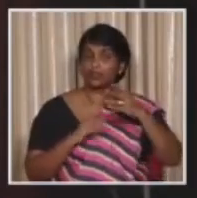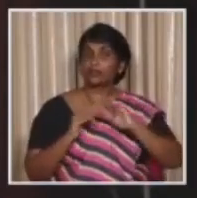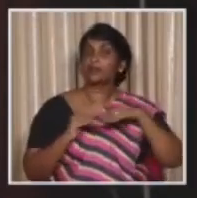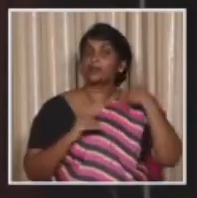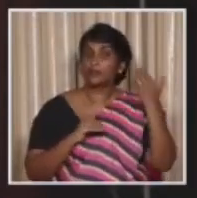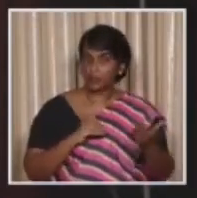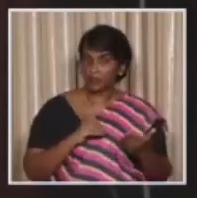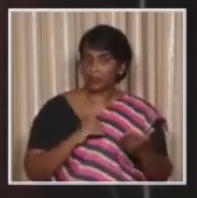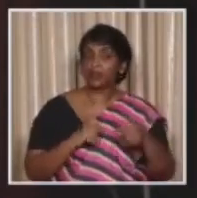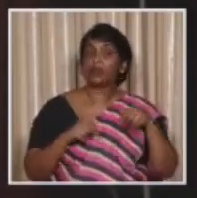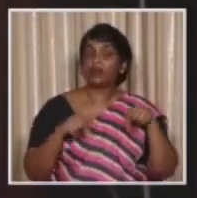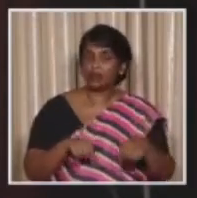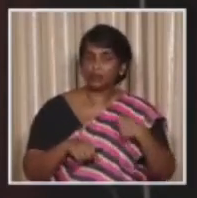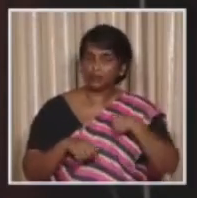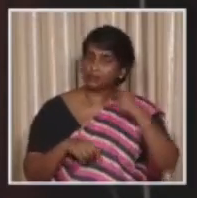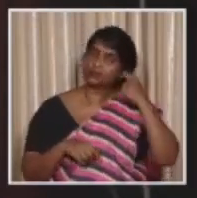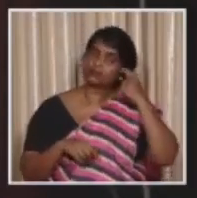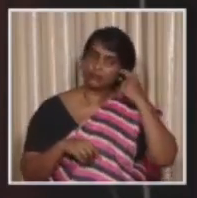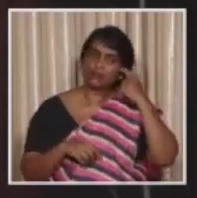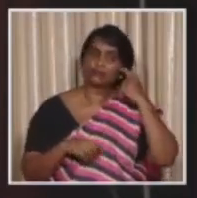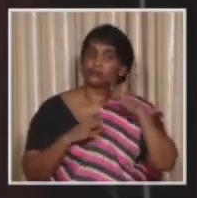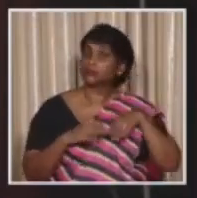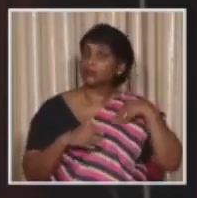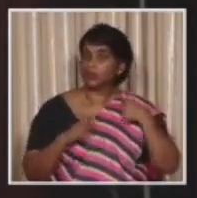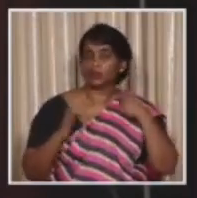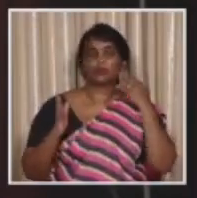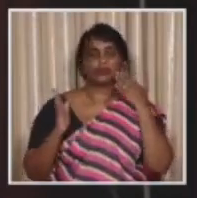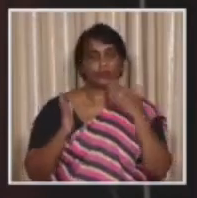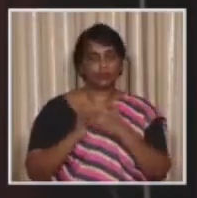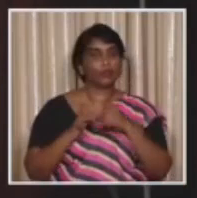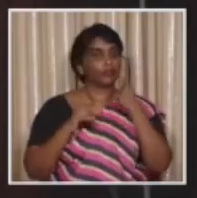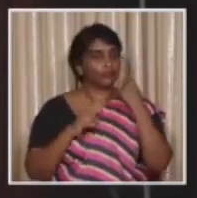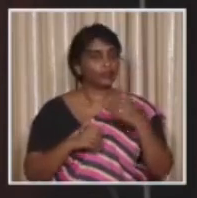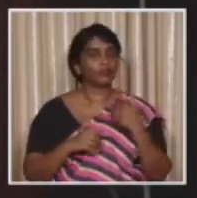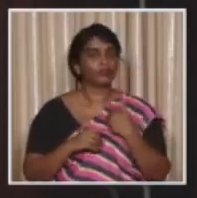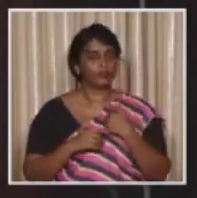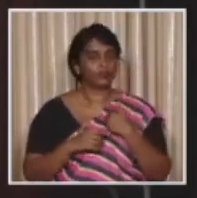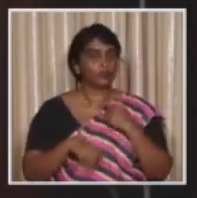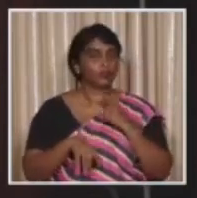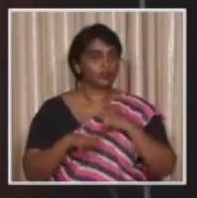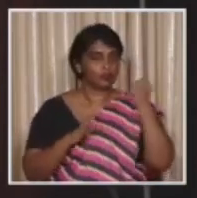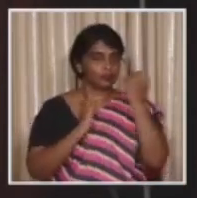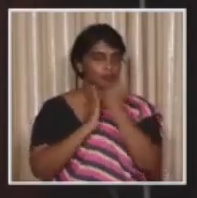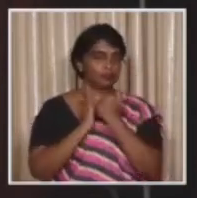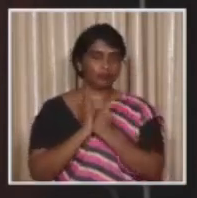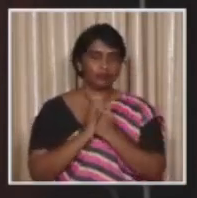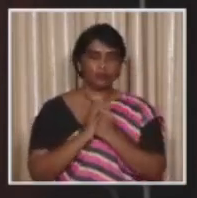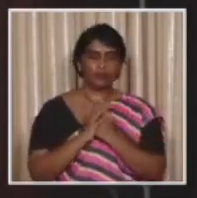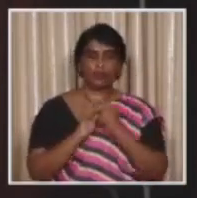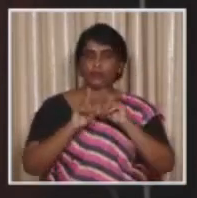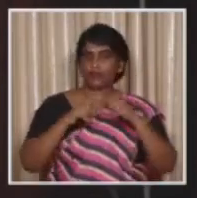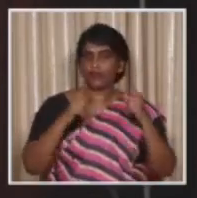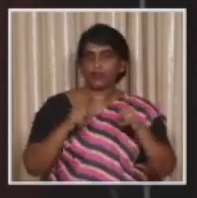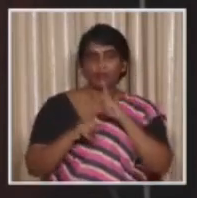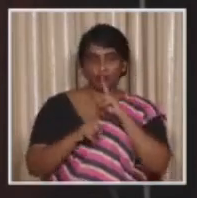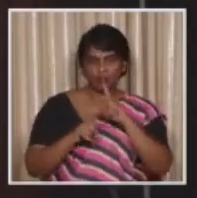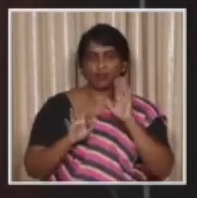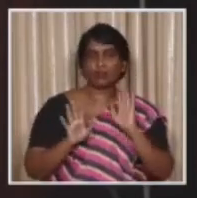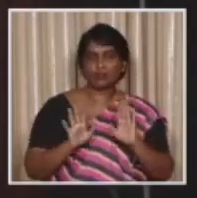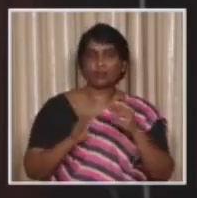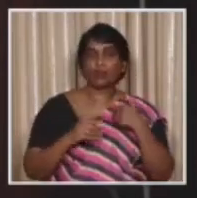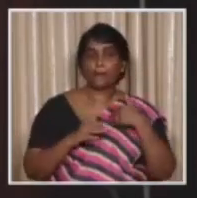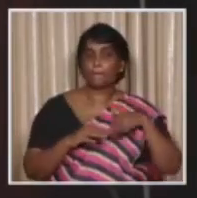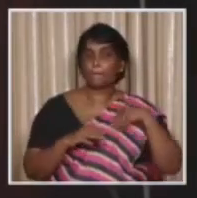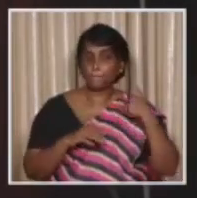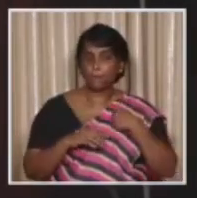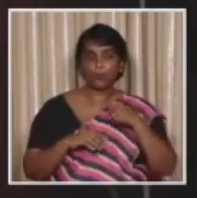දවස් දෙකකට පස්සේ අපිට කල්පනා කරන්න තියෙන ප්‍රධානම කාරණාව ඒක නිසා මගේ කාරණාව ඉද මම මීට වඩා වෙනස් කාරණා කීපයක් කියන්න හිතියා වුණා ප්‍රධාන